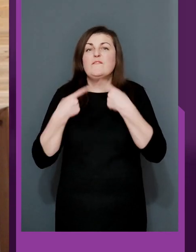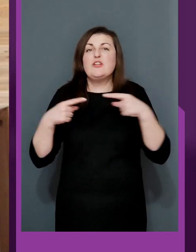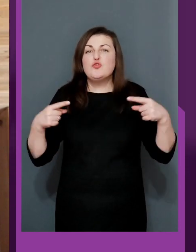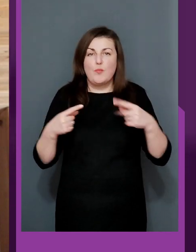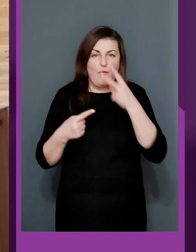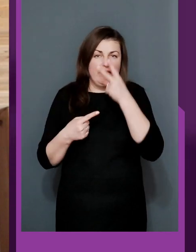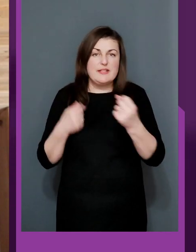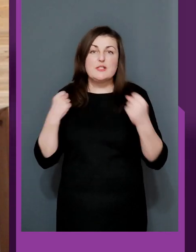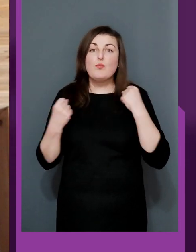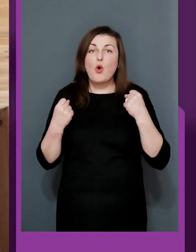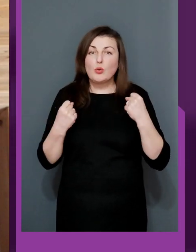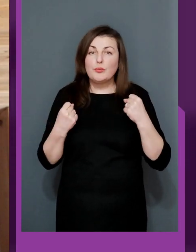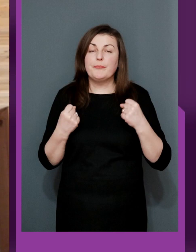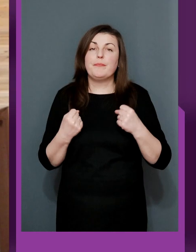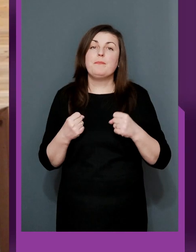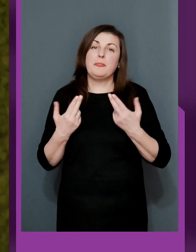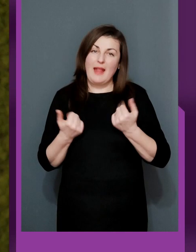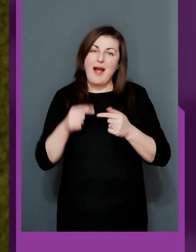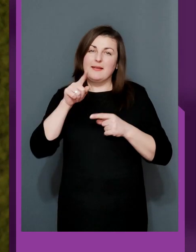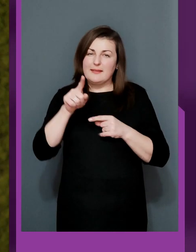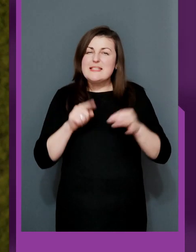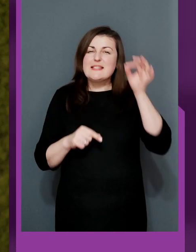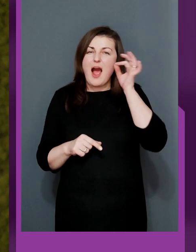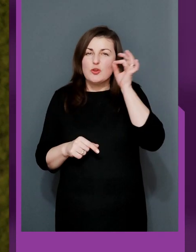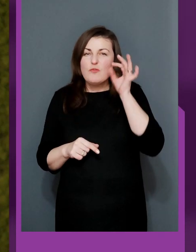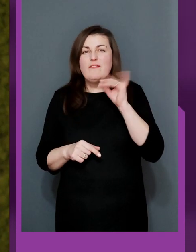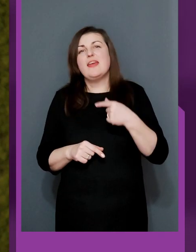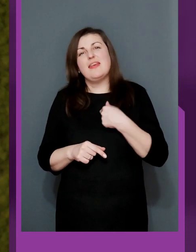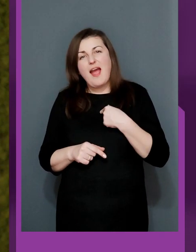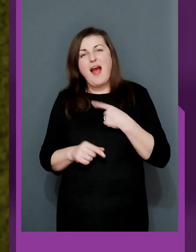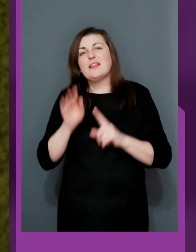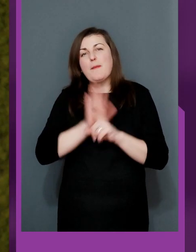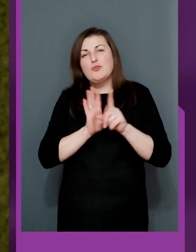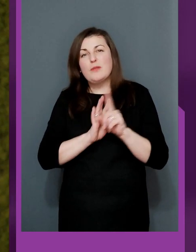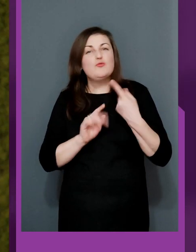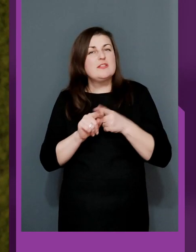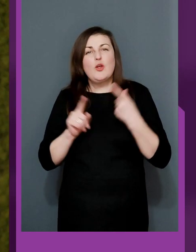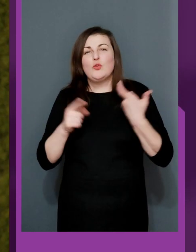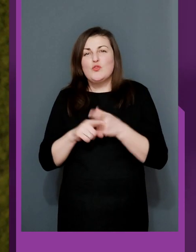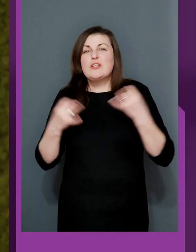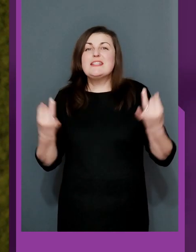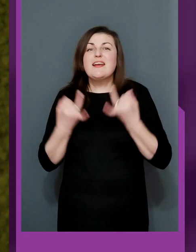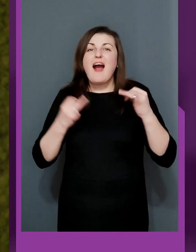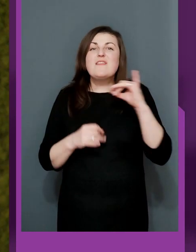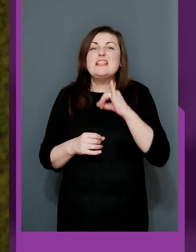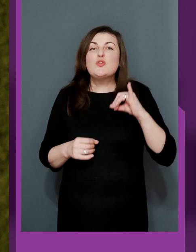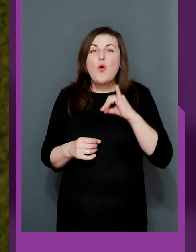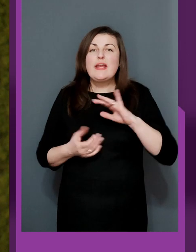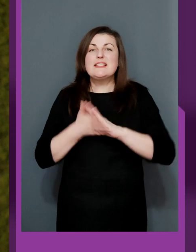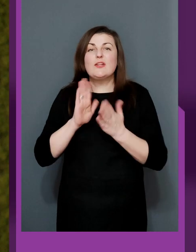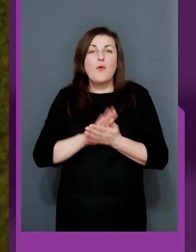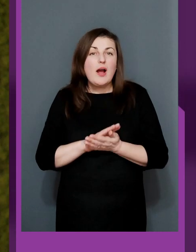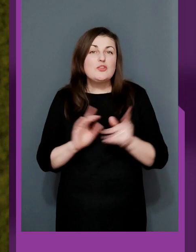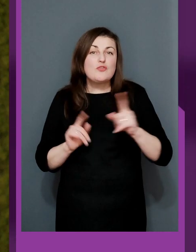виді спорту Так ти згадував і я на початку тому що це дуже цікава історія і